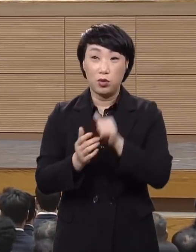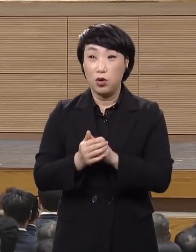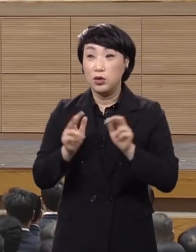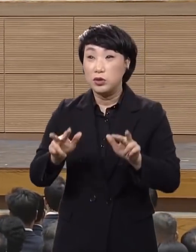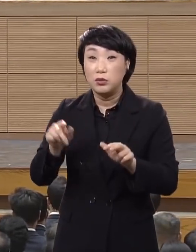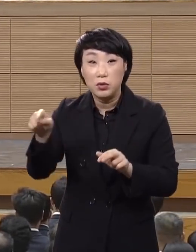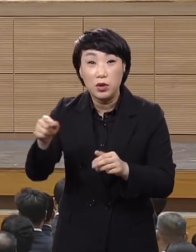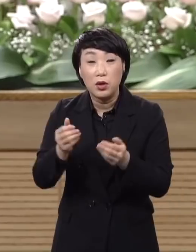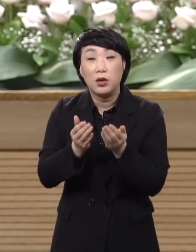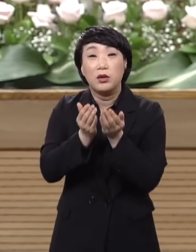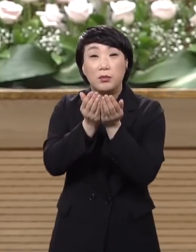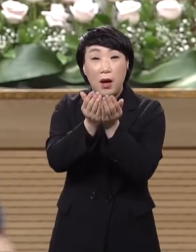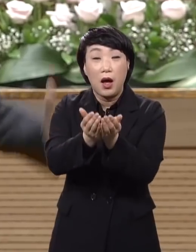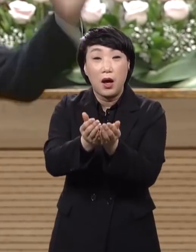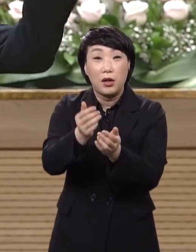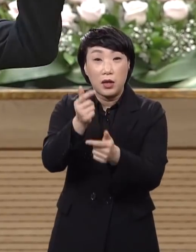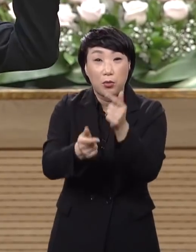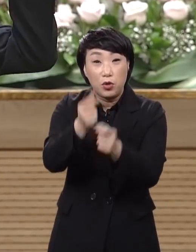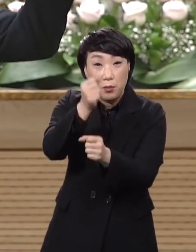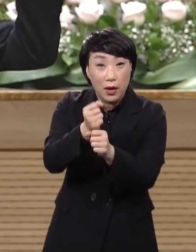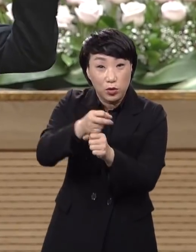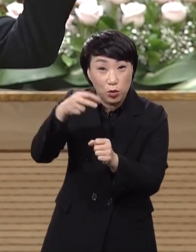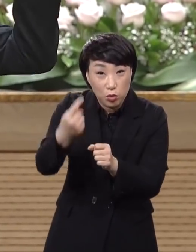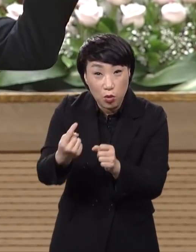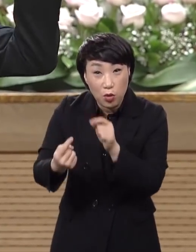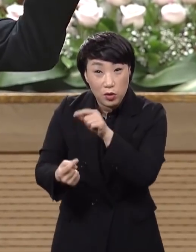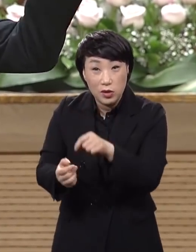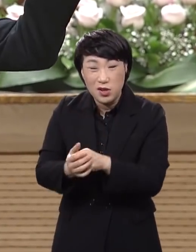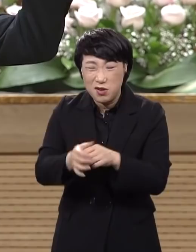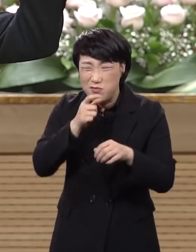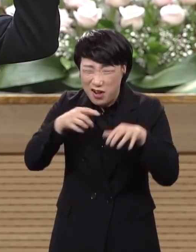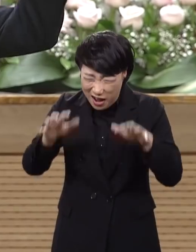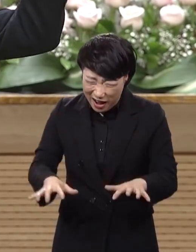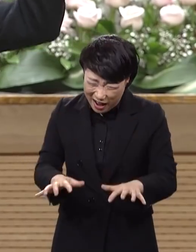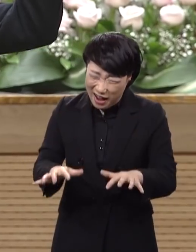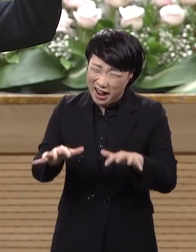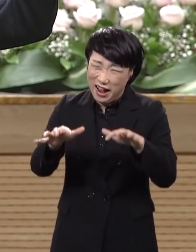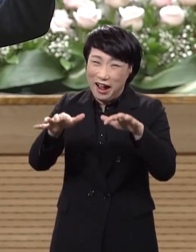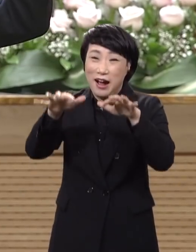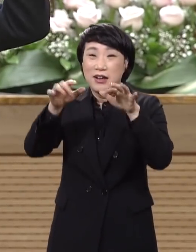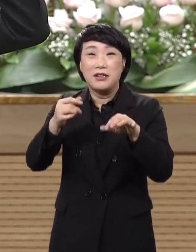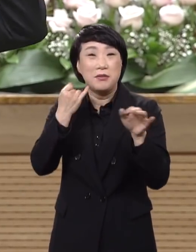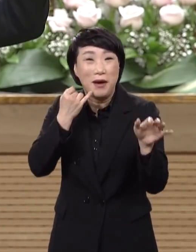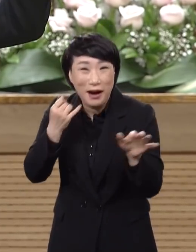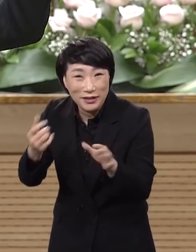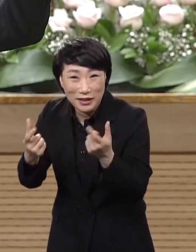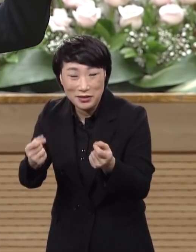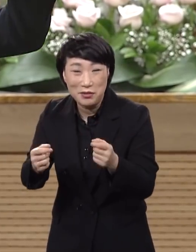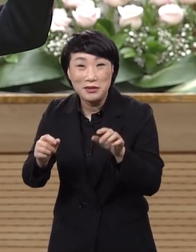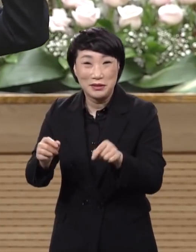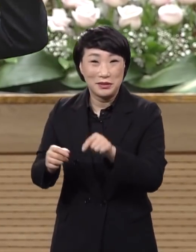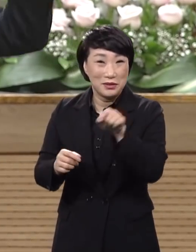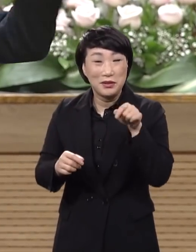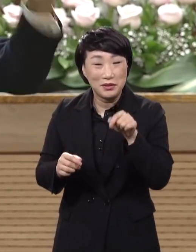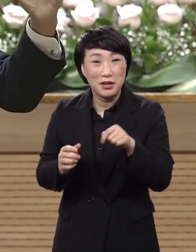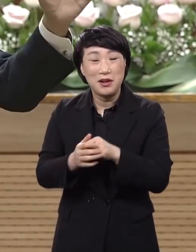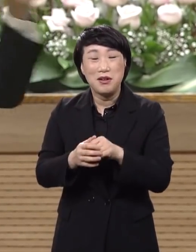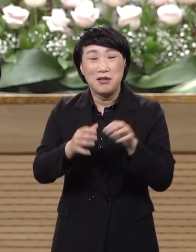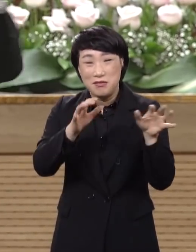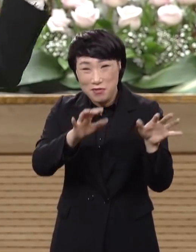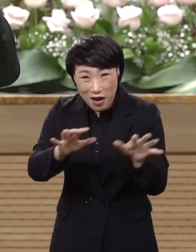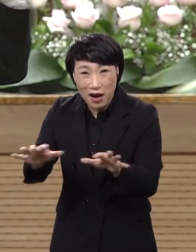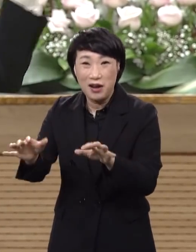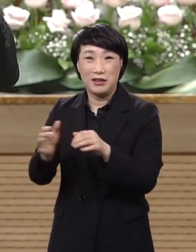방주를 나무로 지라고 할지라도 그 창이란 그 바다, 그 태풍, 그